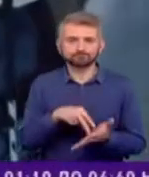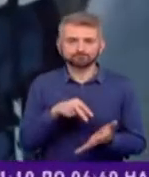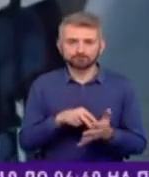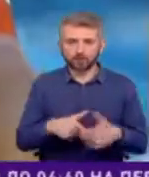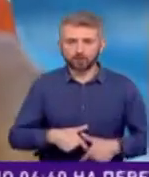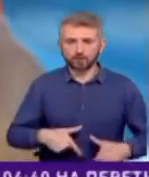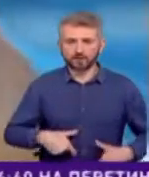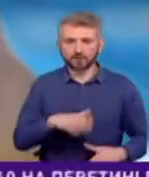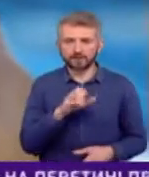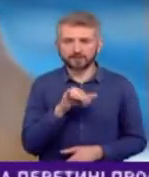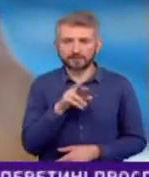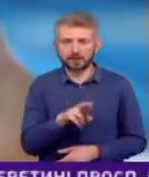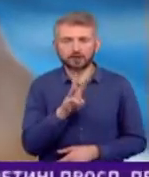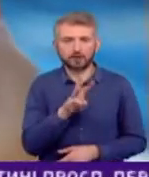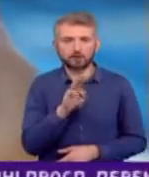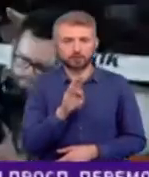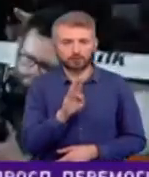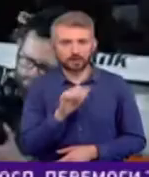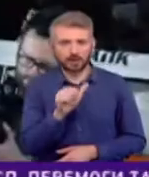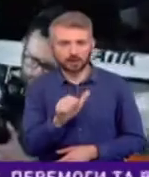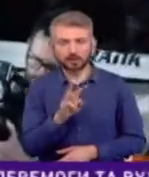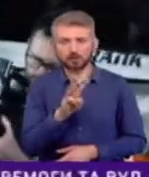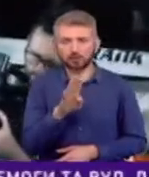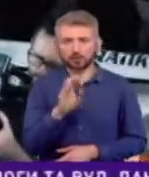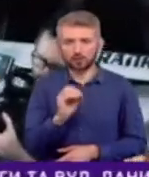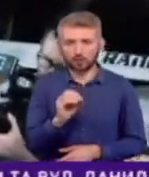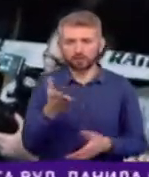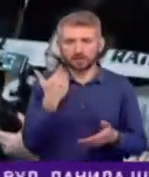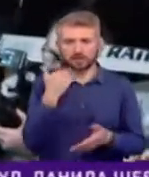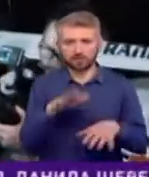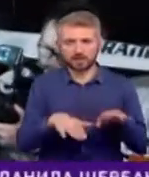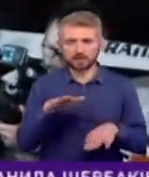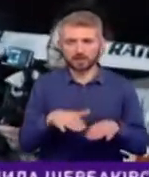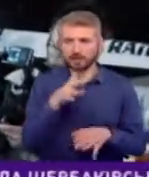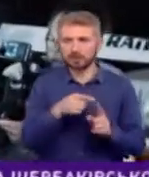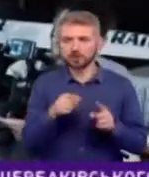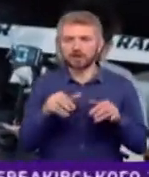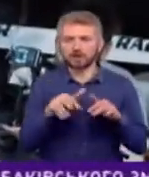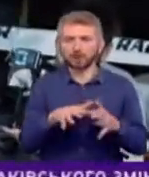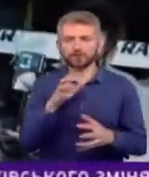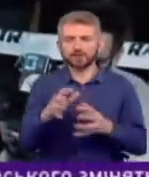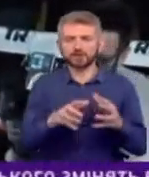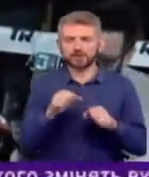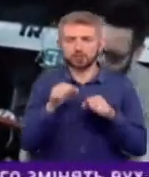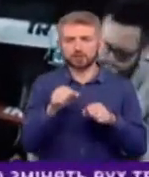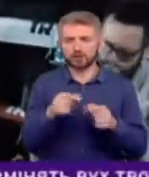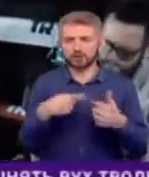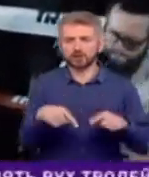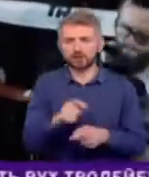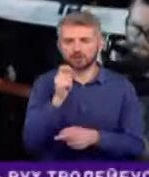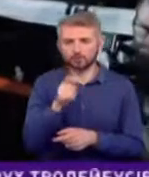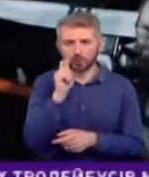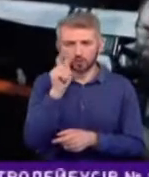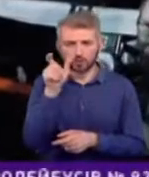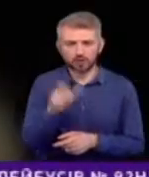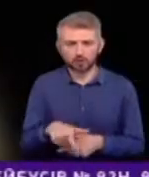пояси Василя WBA і WBO у легкій вазі. Під час заходу Всесвітня боксерська організація вручила